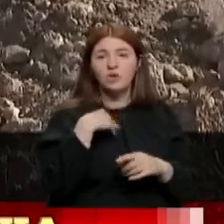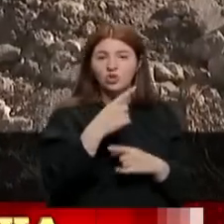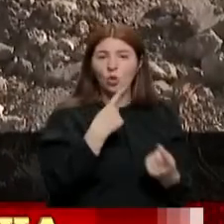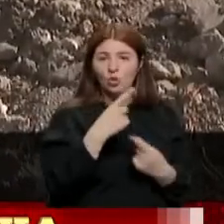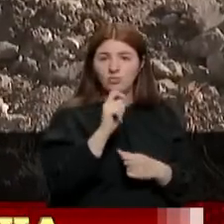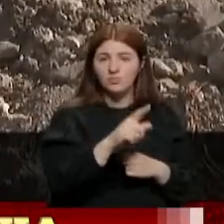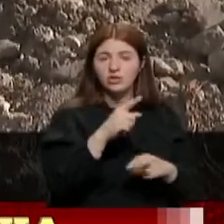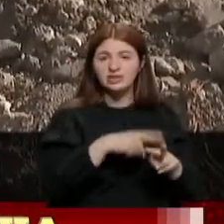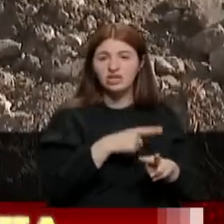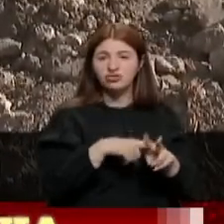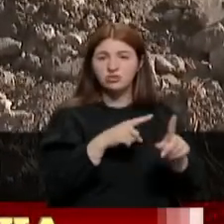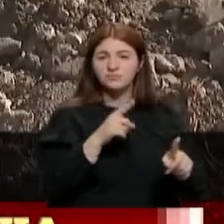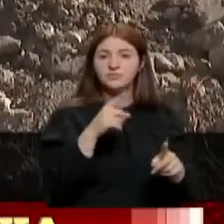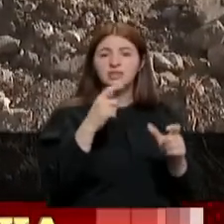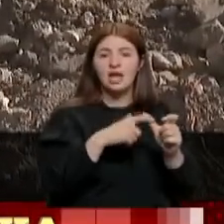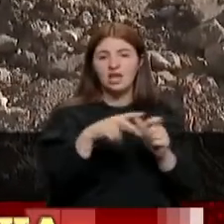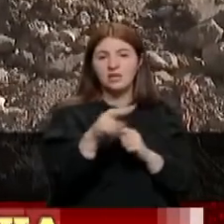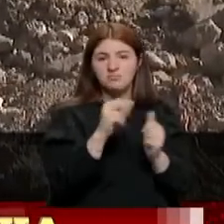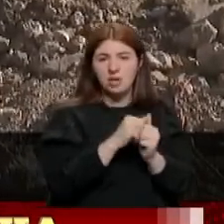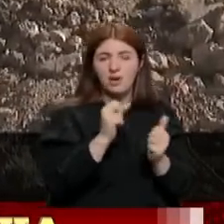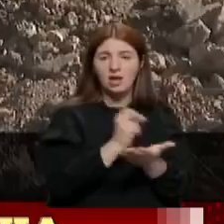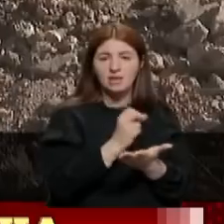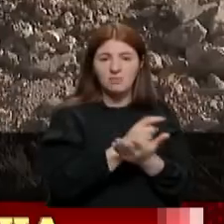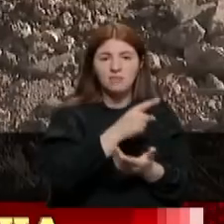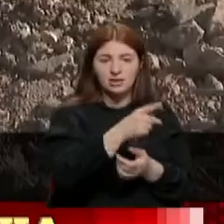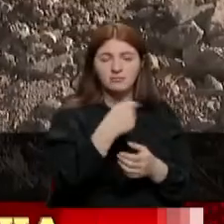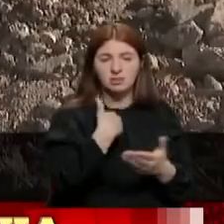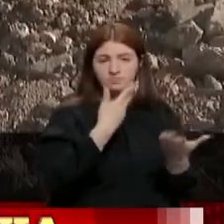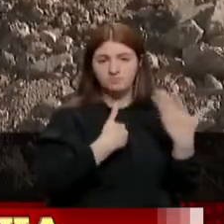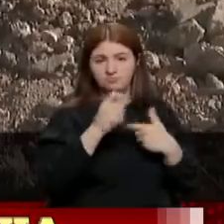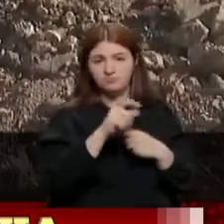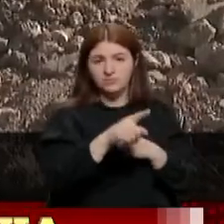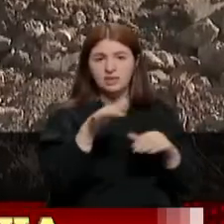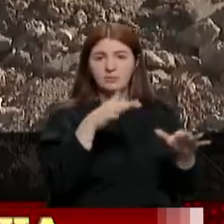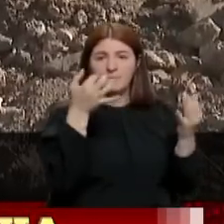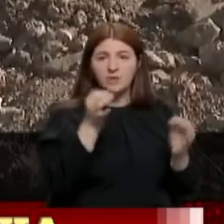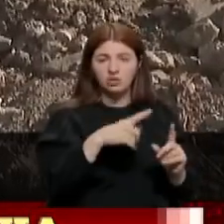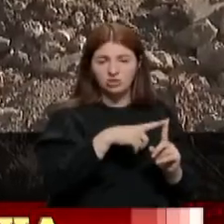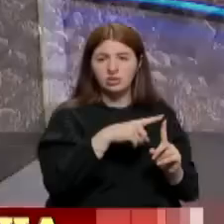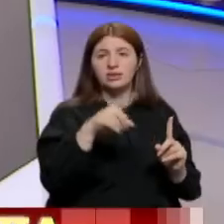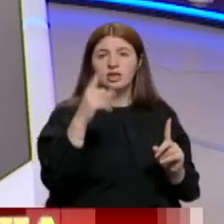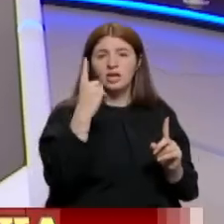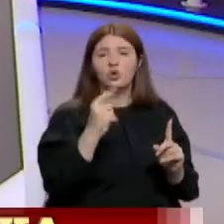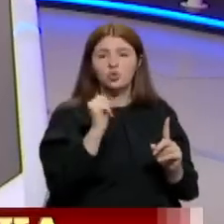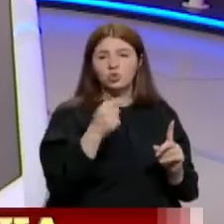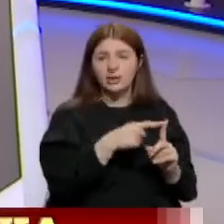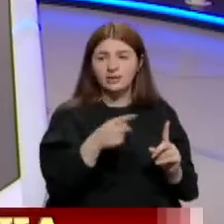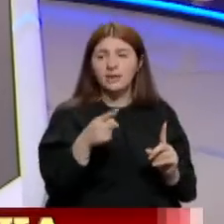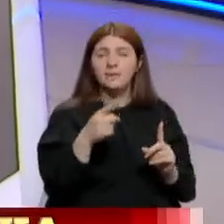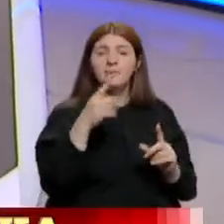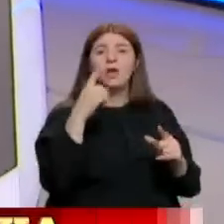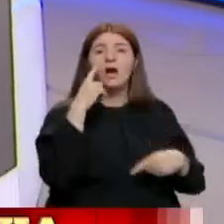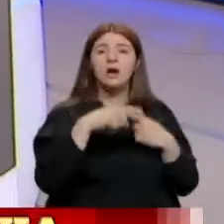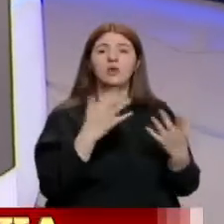onu konuşuyorduk. Yeşim Karacaoğlu, Serhat Yağmur Adıyaman'dan aktardılar. Depremin başlangıcında, ilk günlerinde